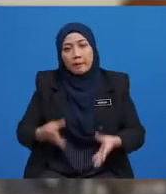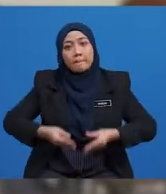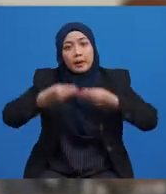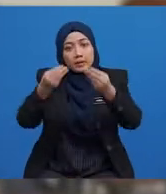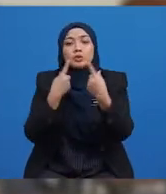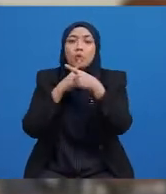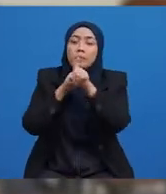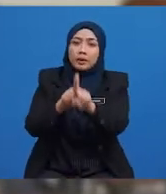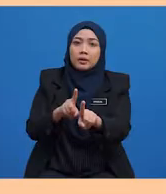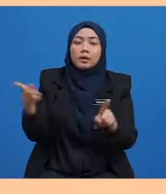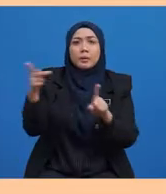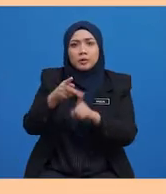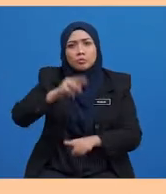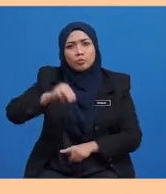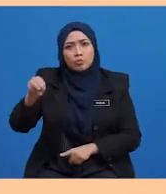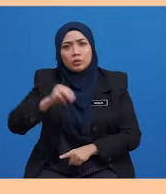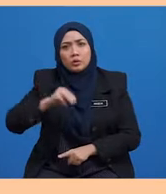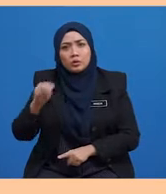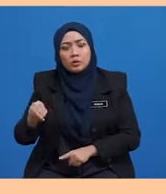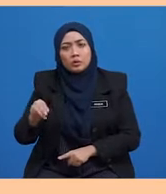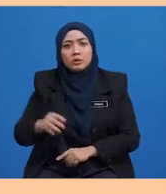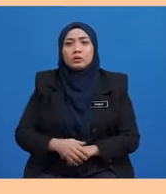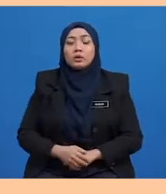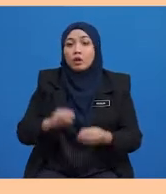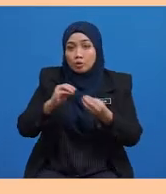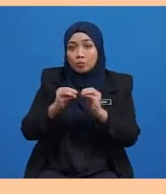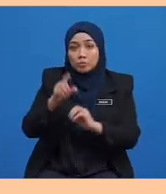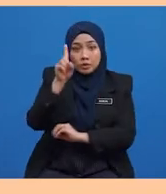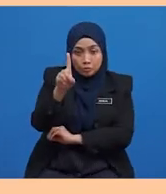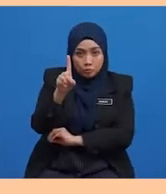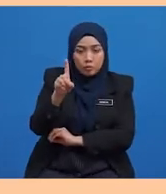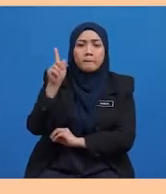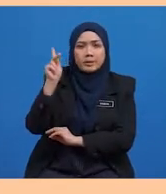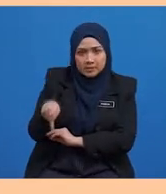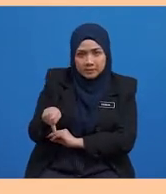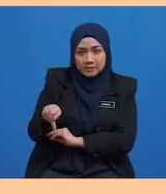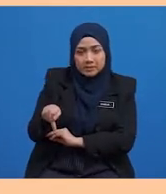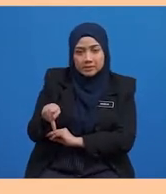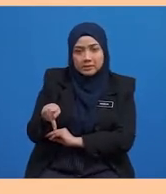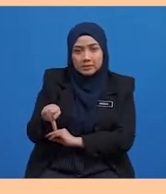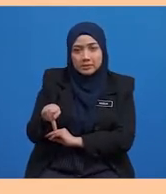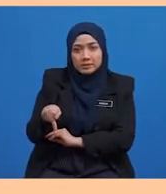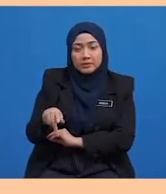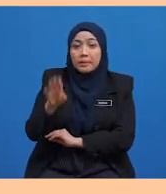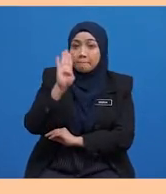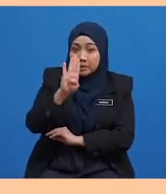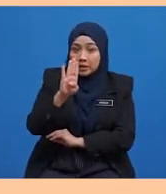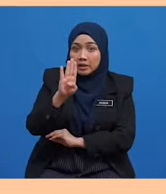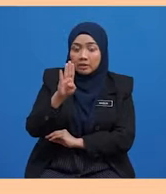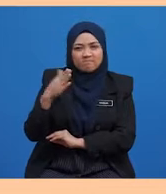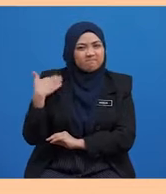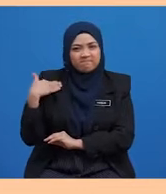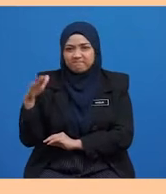kepada murid-murid sekalian. Okey, yang pertama adalah A, pasti. B,